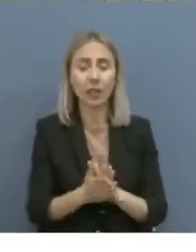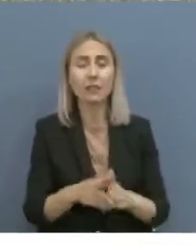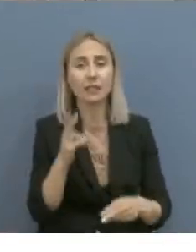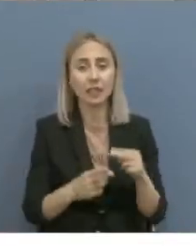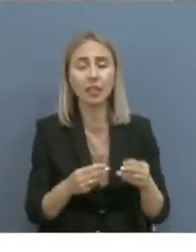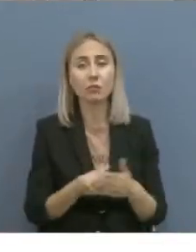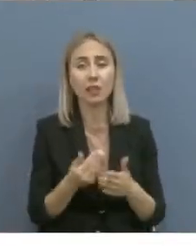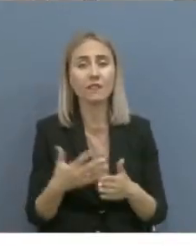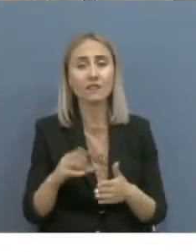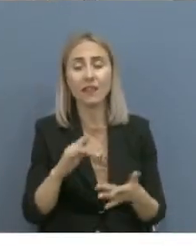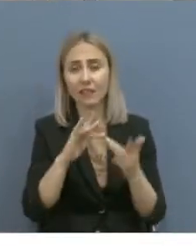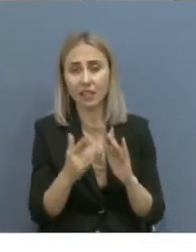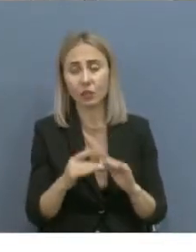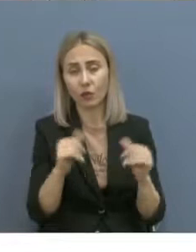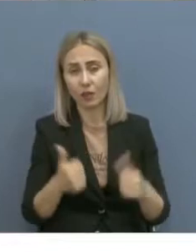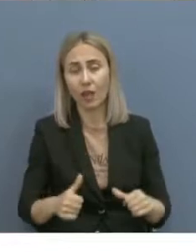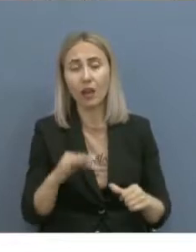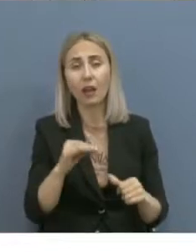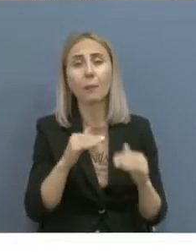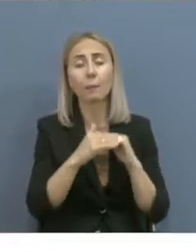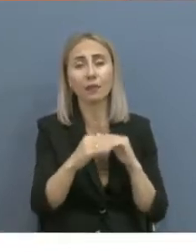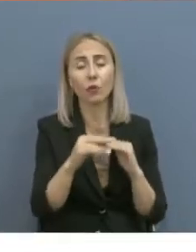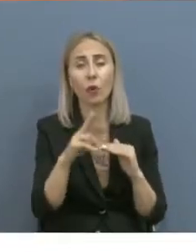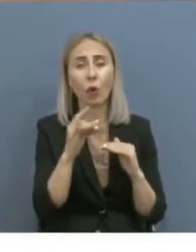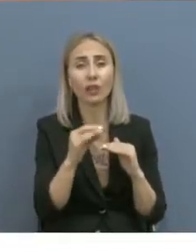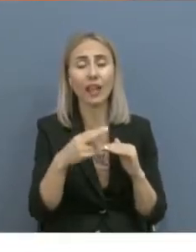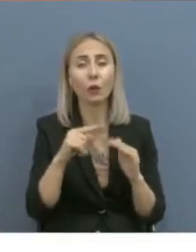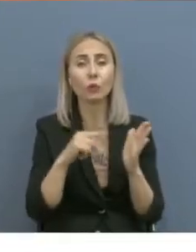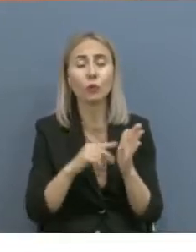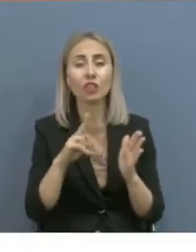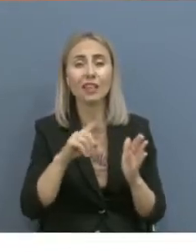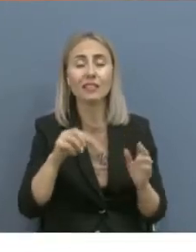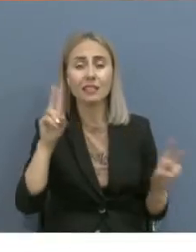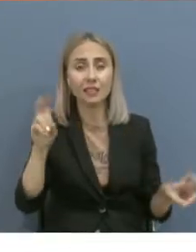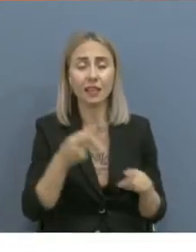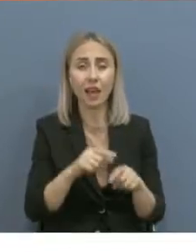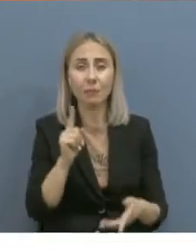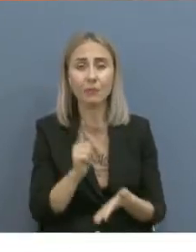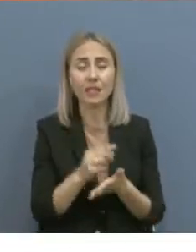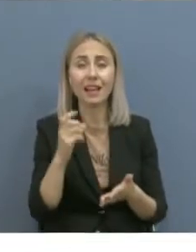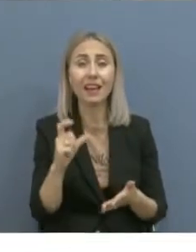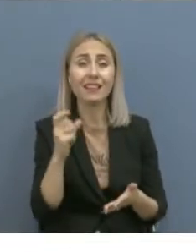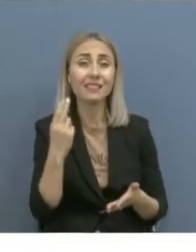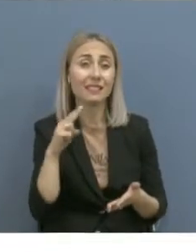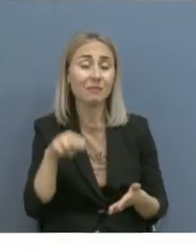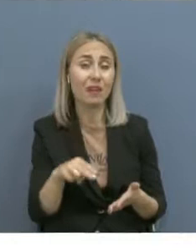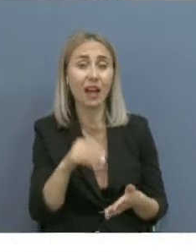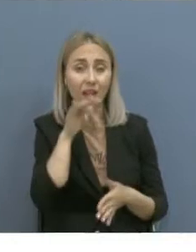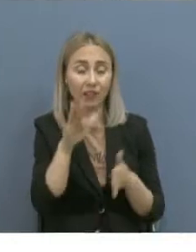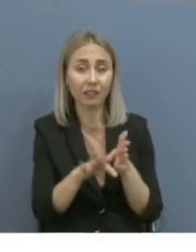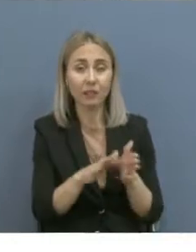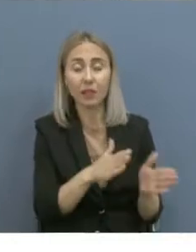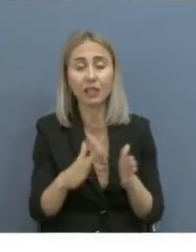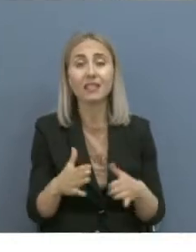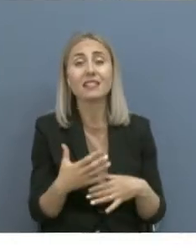қосылды. Мұнда шарт жасасудан бастап төлеммен аяқталатын барлық рәсімдер электронды цифрлық қолтаңба арқылы қолдау.кз